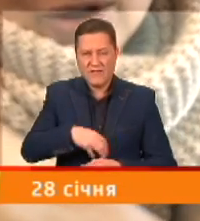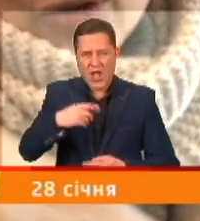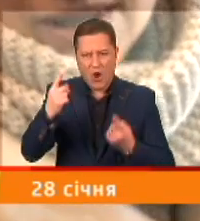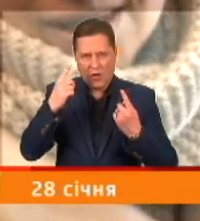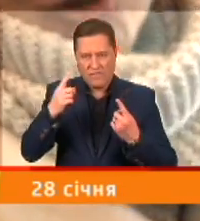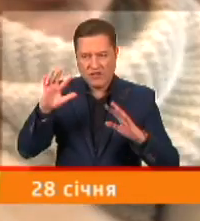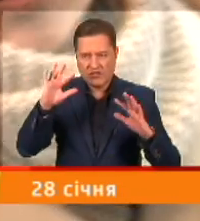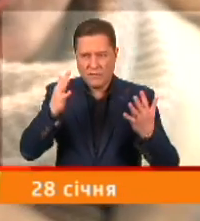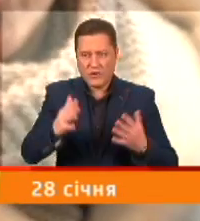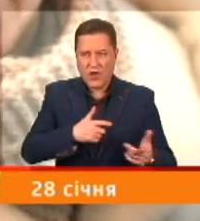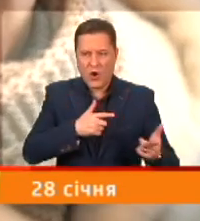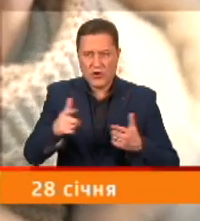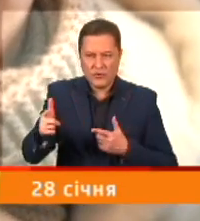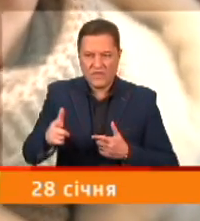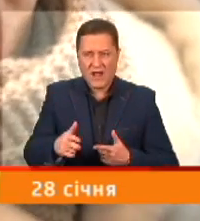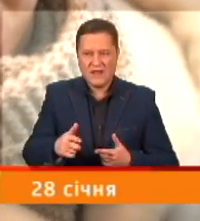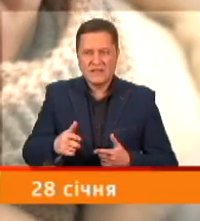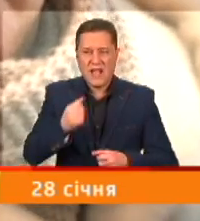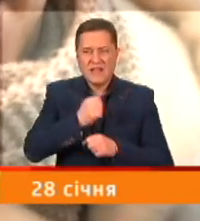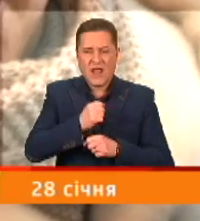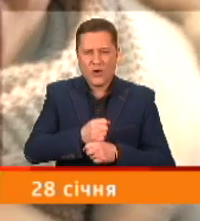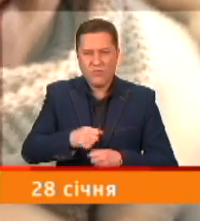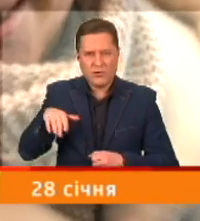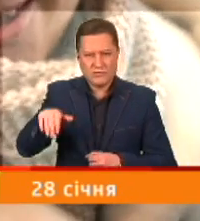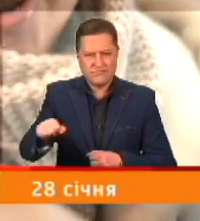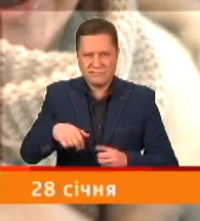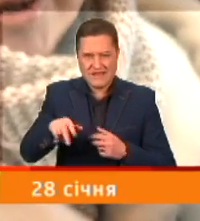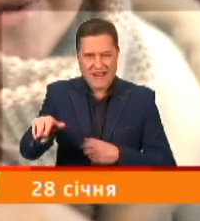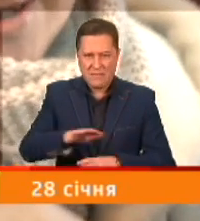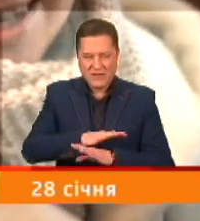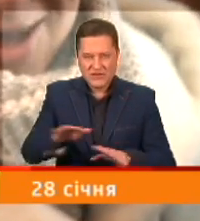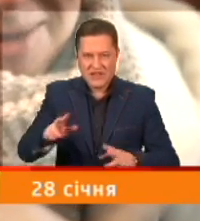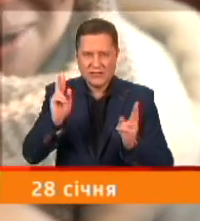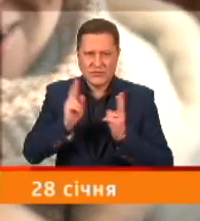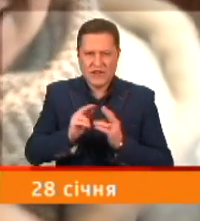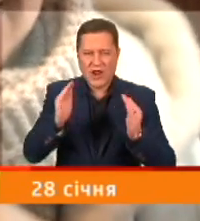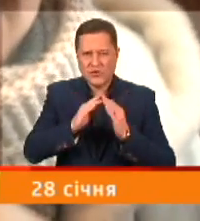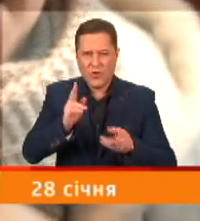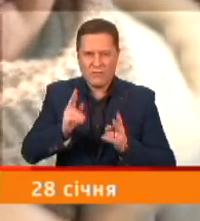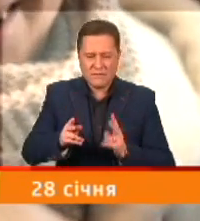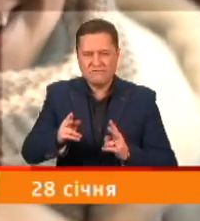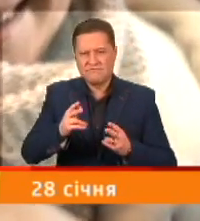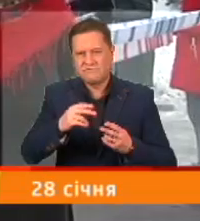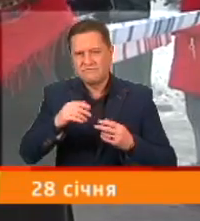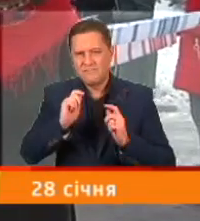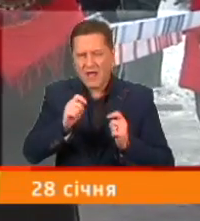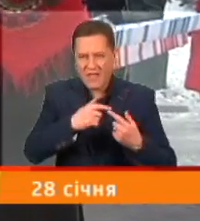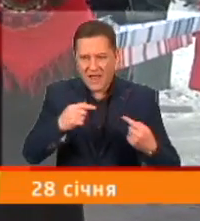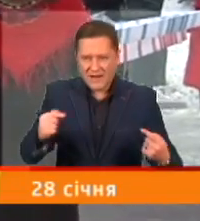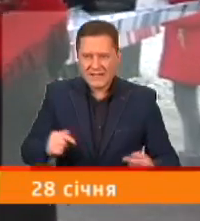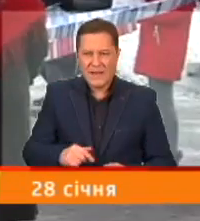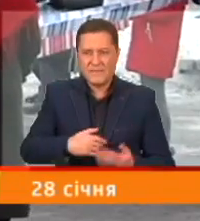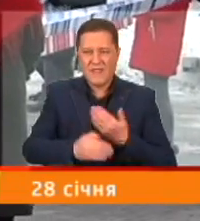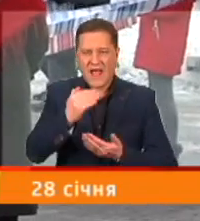подія. Готувалася сьогодні з роботи, навіть на роботу не пішла, прийшла чоловіка зустрічати. Думав, вже, звісно, поляна, все як полагається.